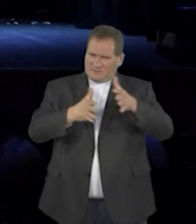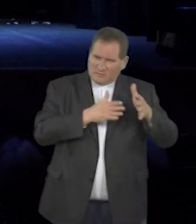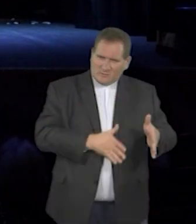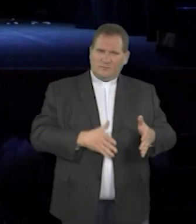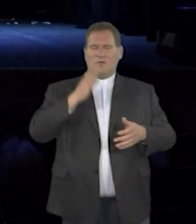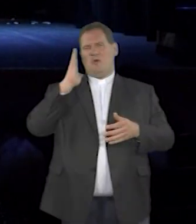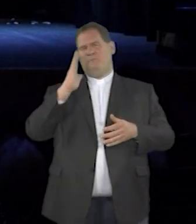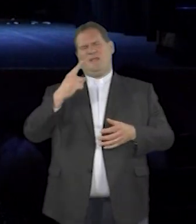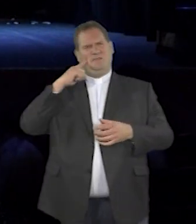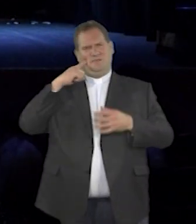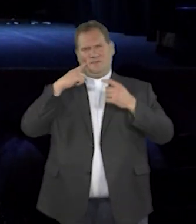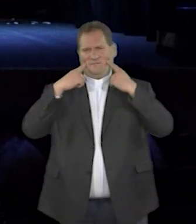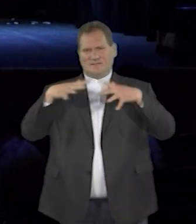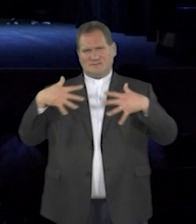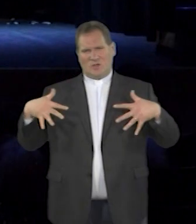się działo,